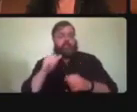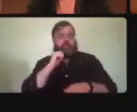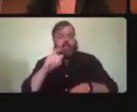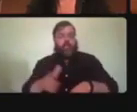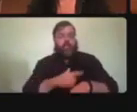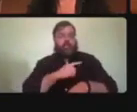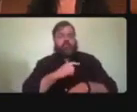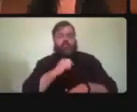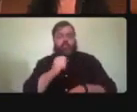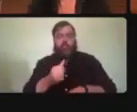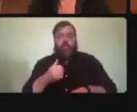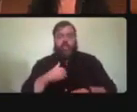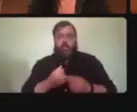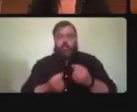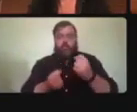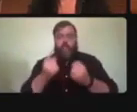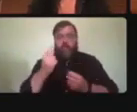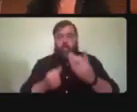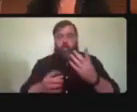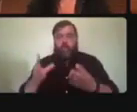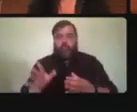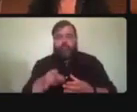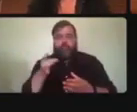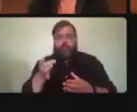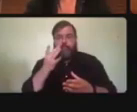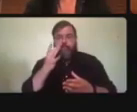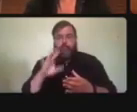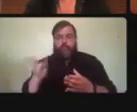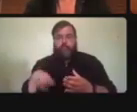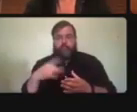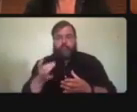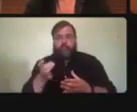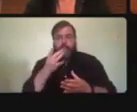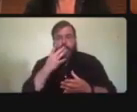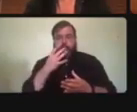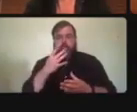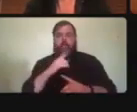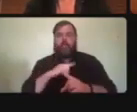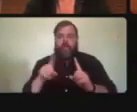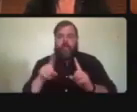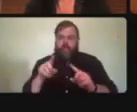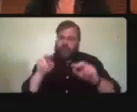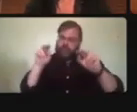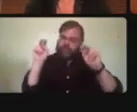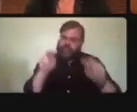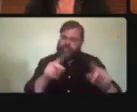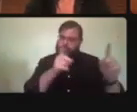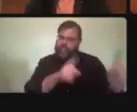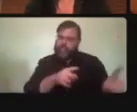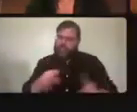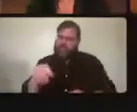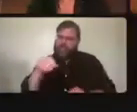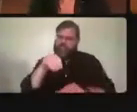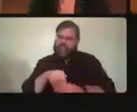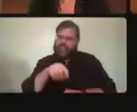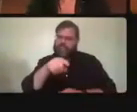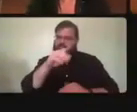wetu amefanya, na ni video ambayo ilitengenezwa na JCPS.